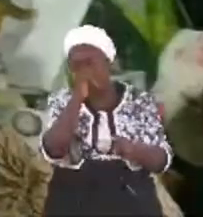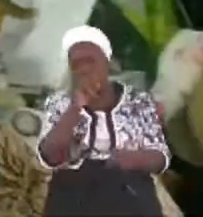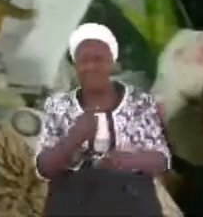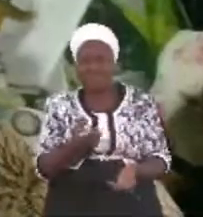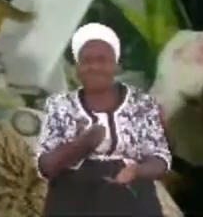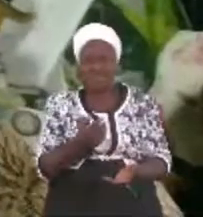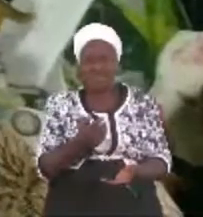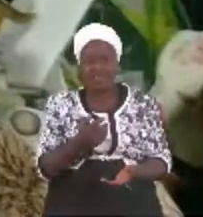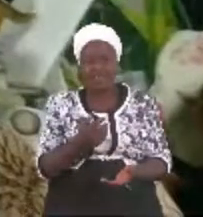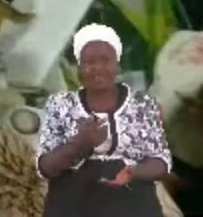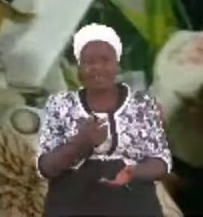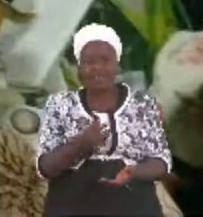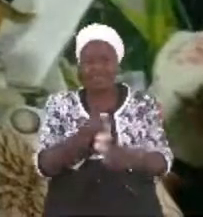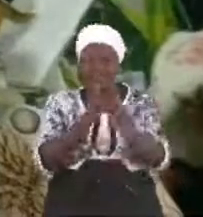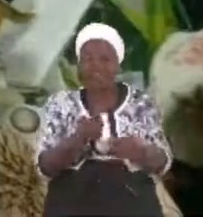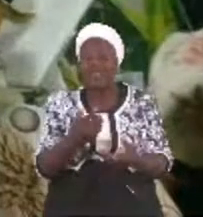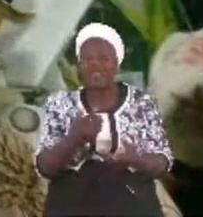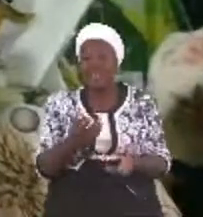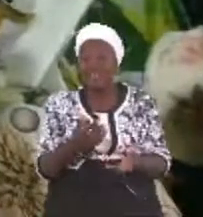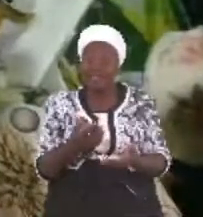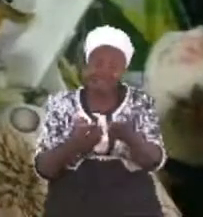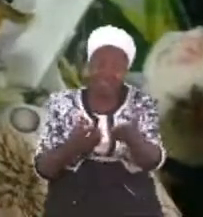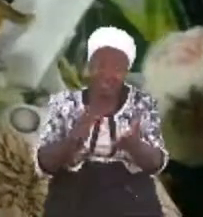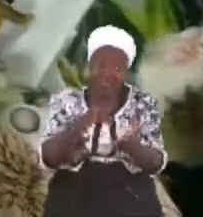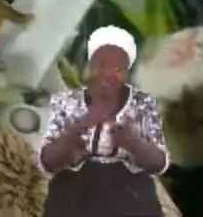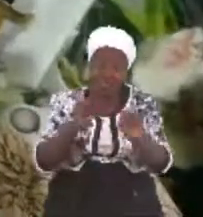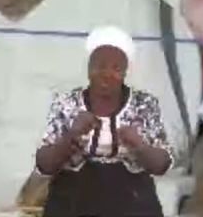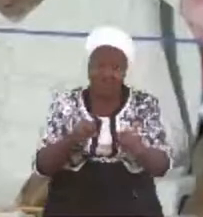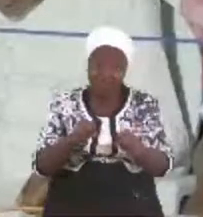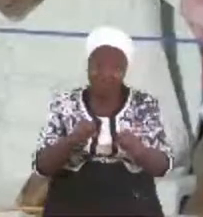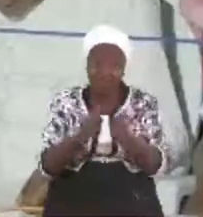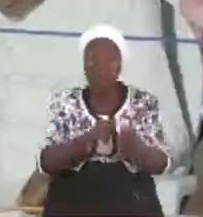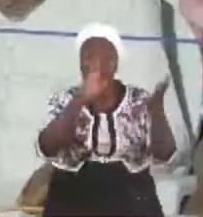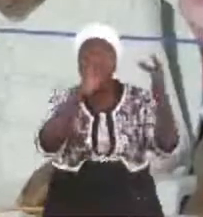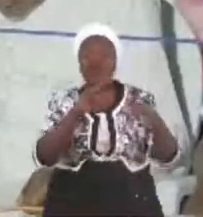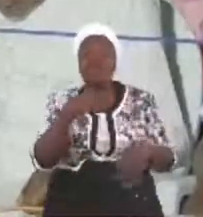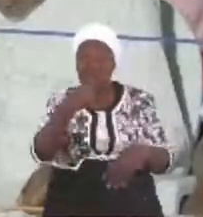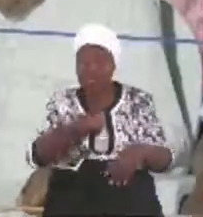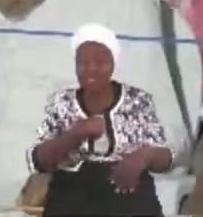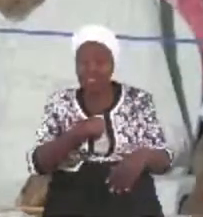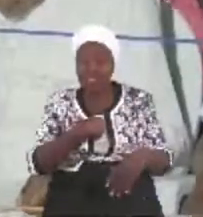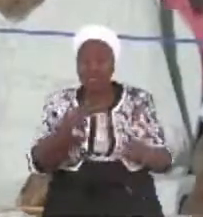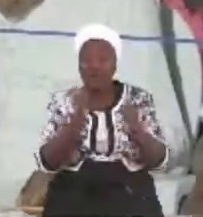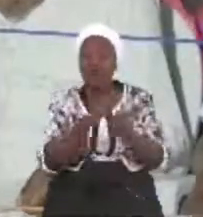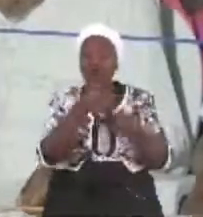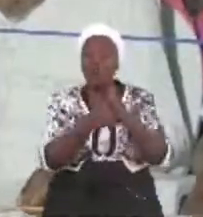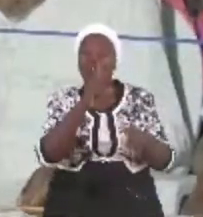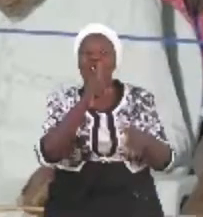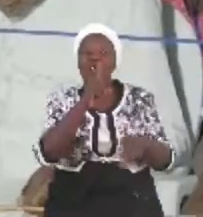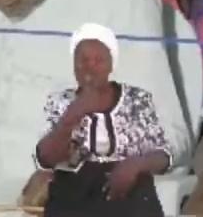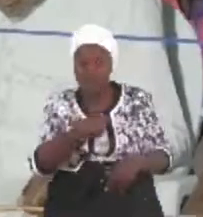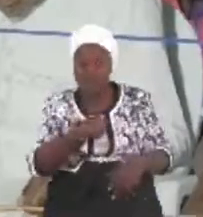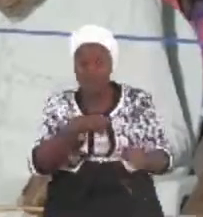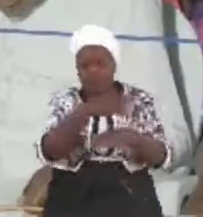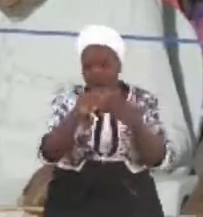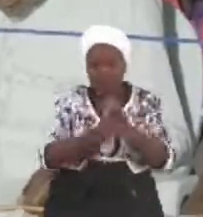répondez. Dites-moi avec foi, avec espérance, dites-moi. Les autres disciples ont